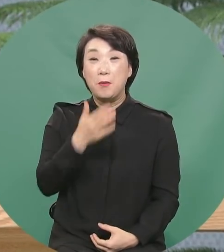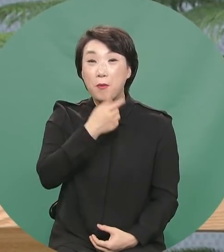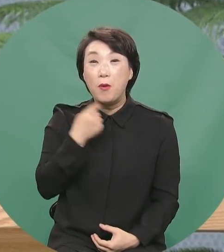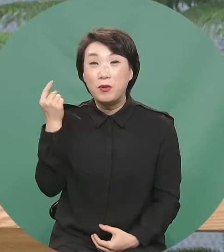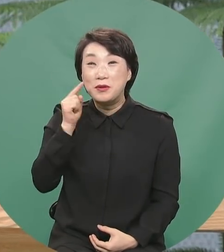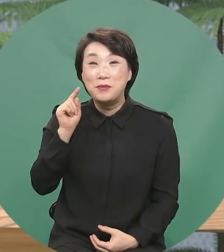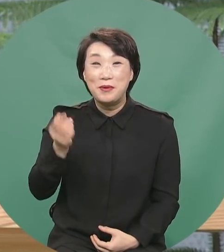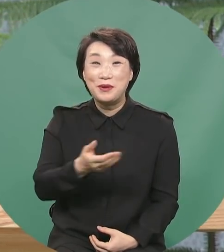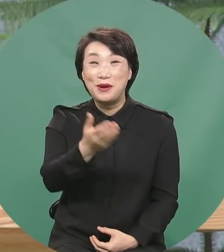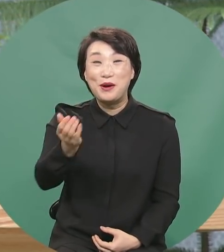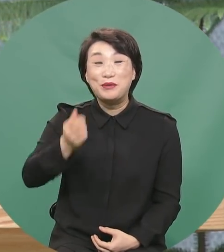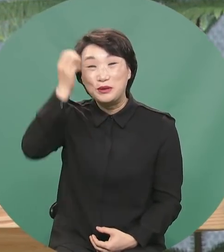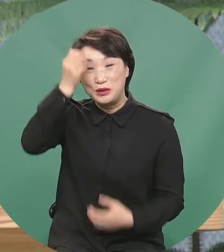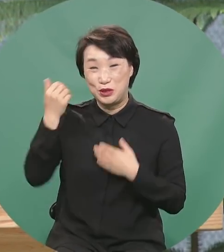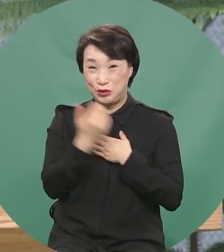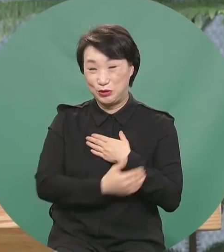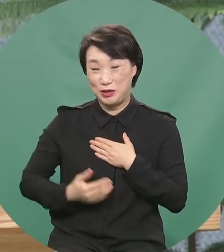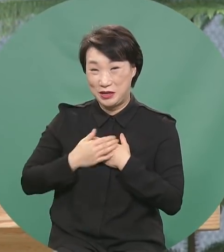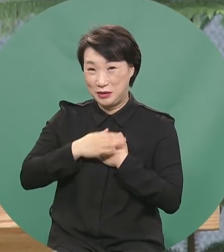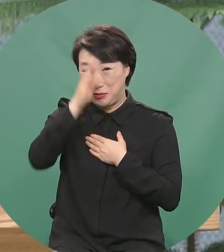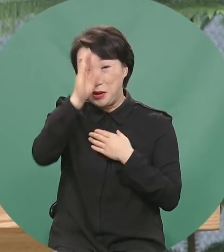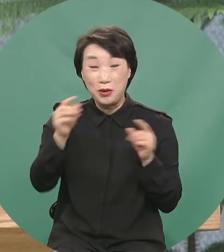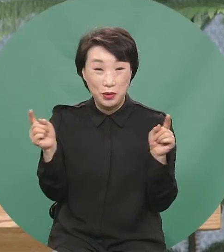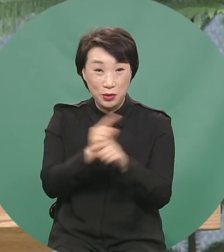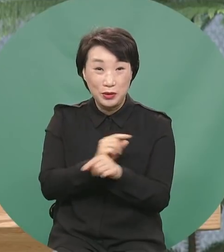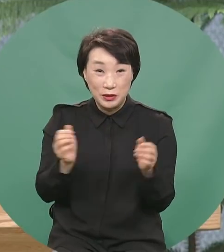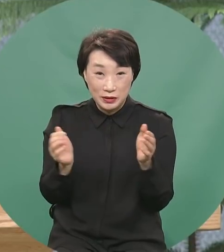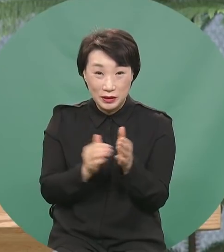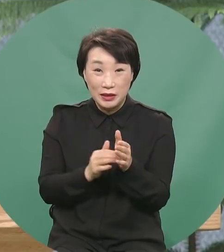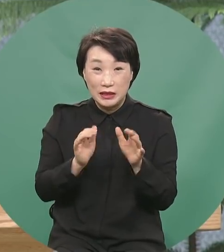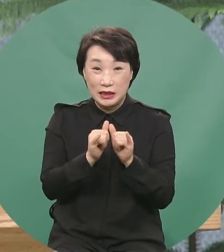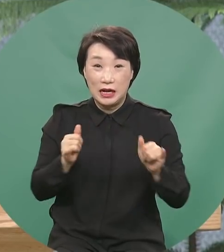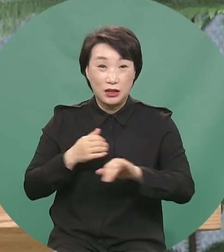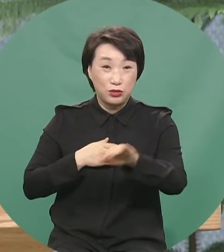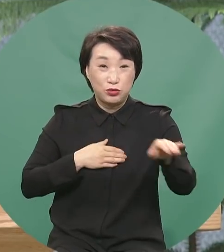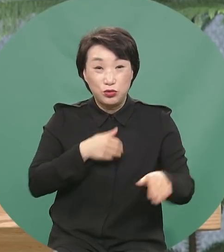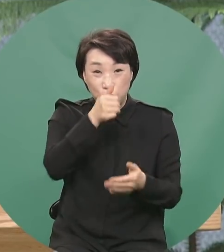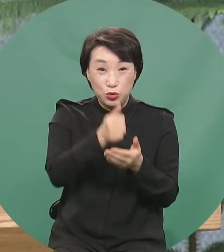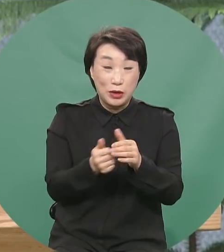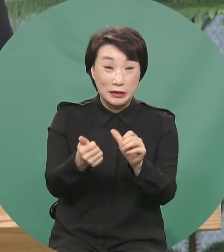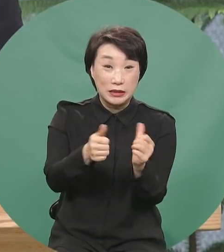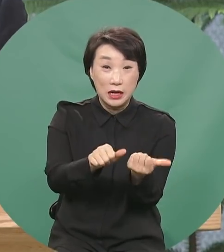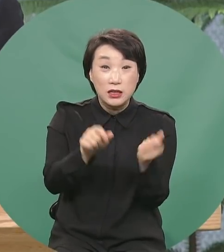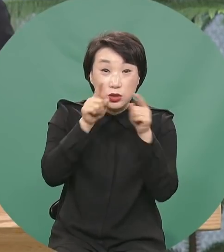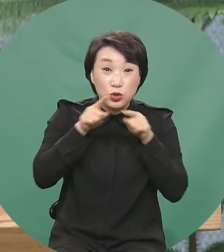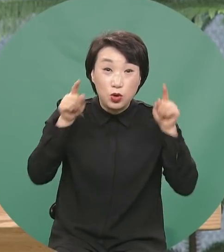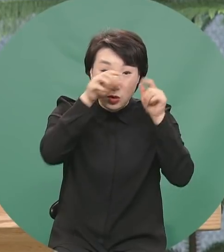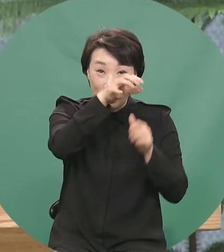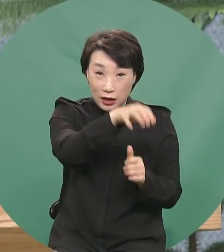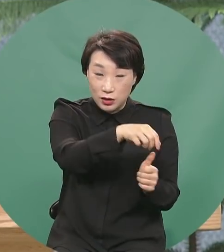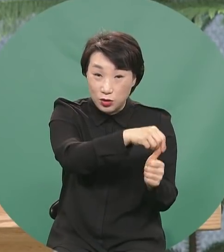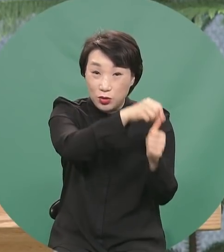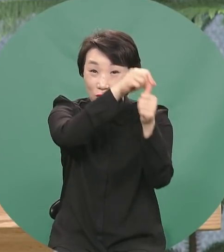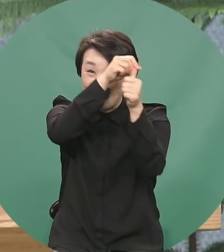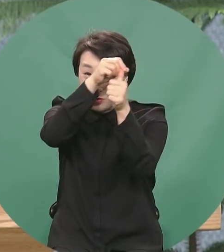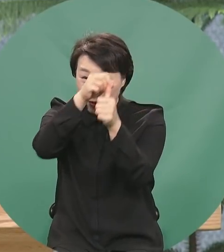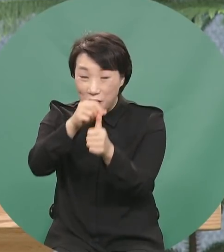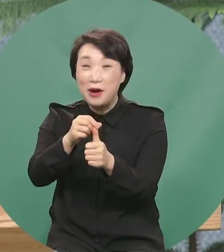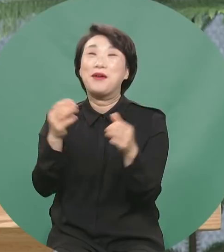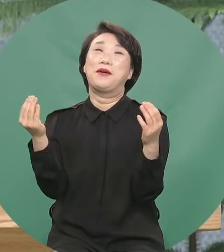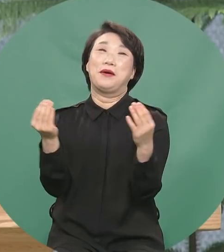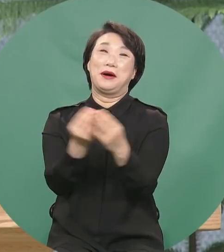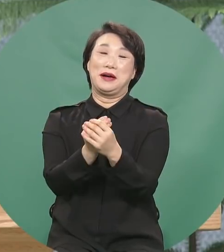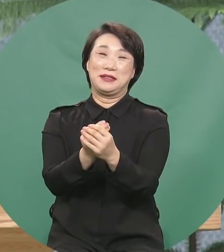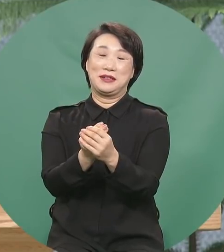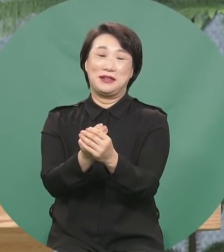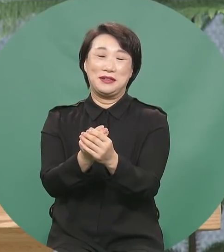복음은 영육간의 질병을 치유하고 인간을 죄와 사망과 지옥에서